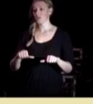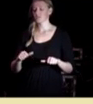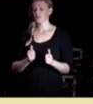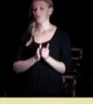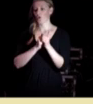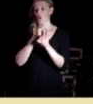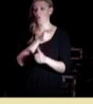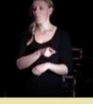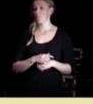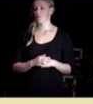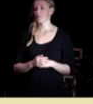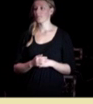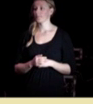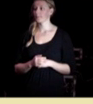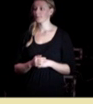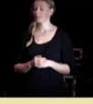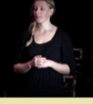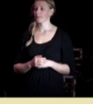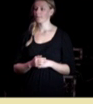alvorlig somatisk sykdom.